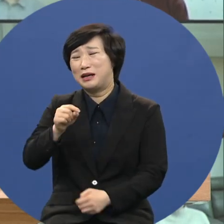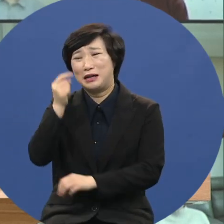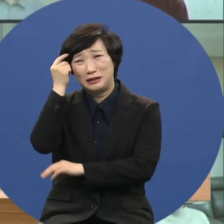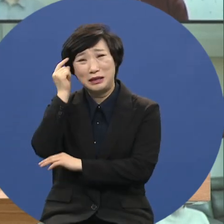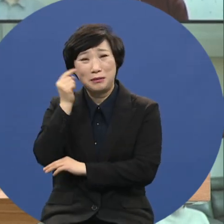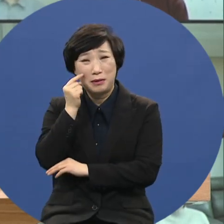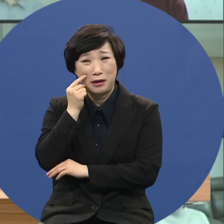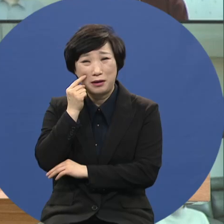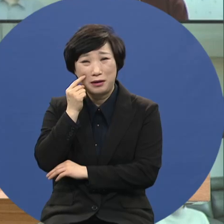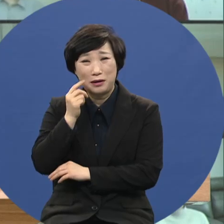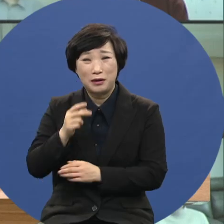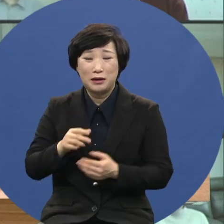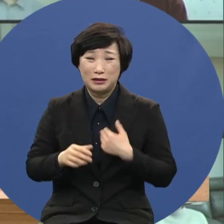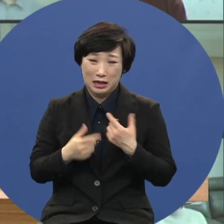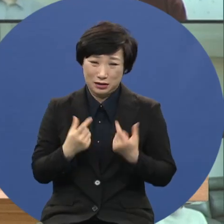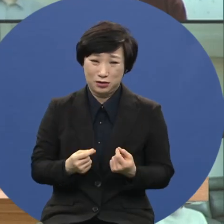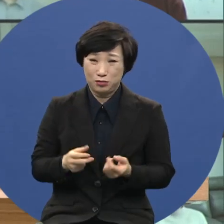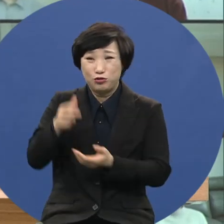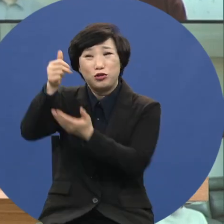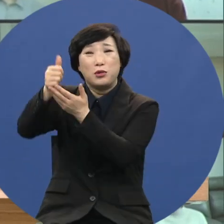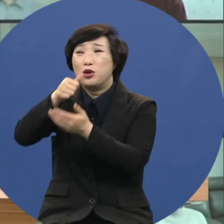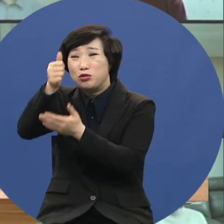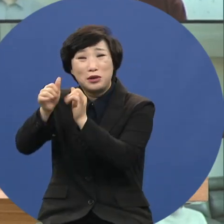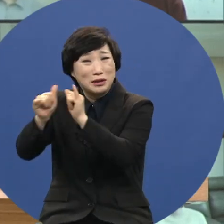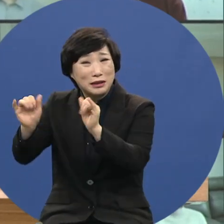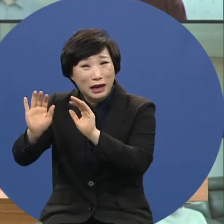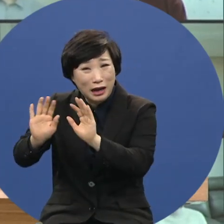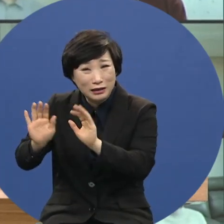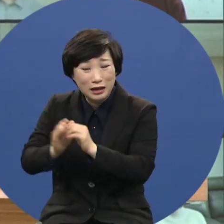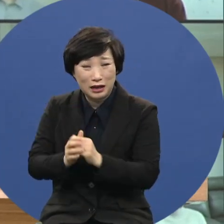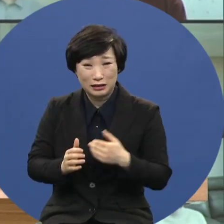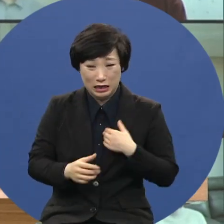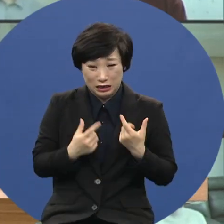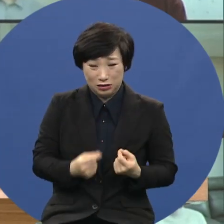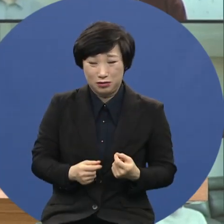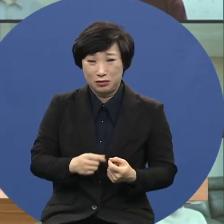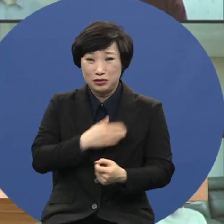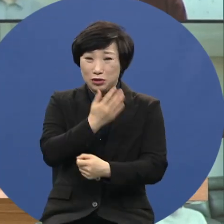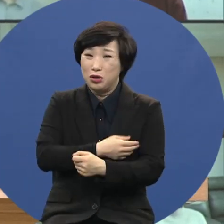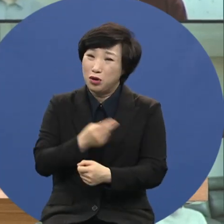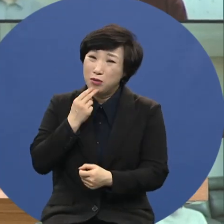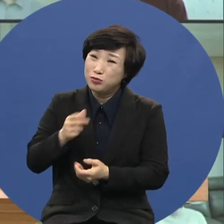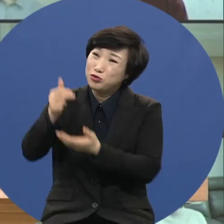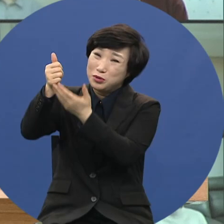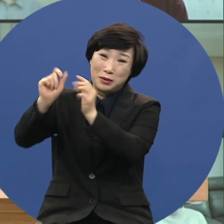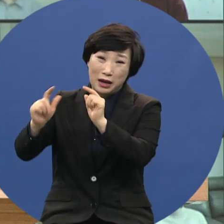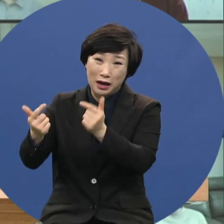주님은 나처럼 죄인도 아니요, 나처럼 무능한 자도 아니요,